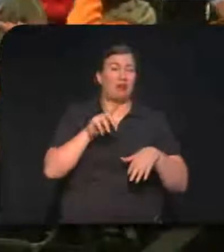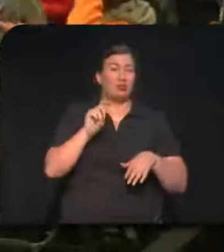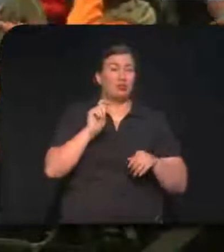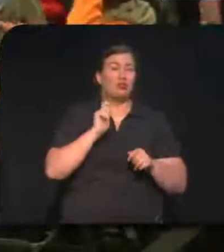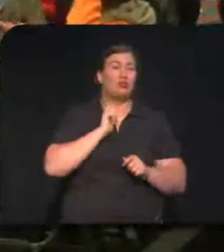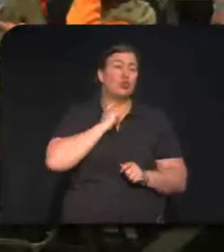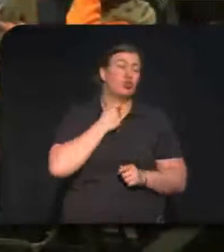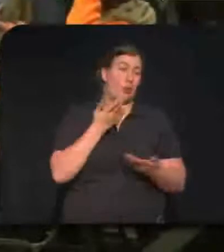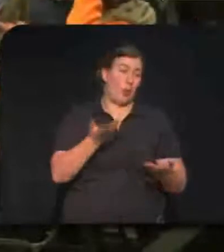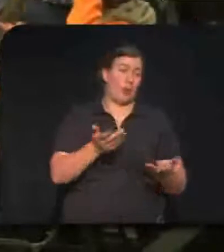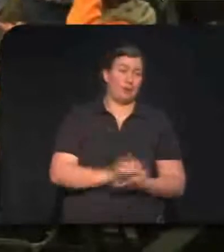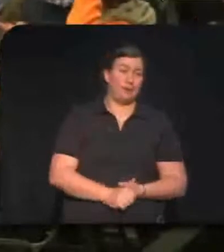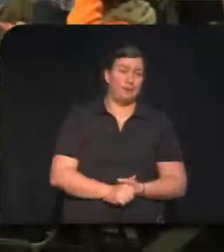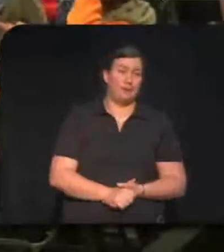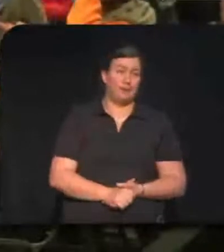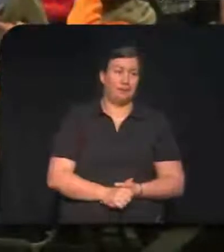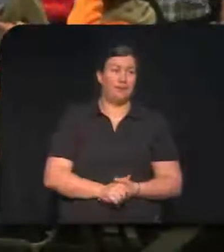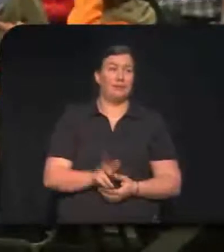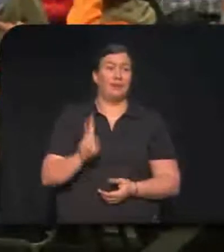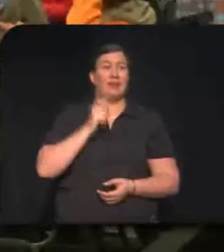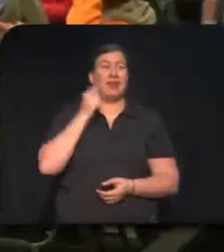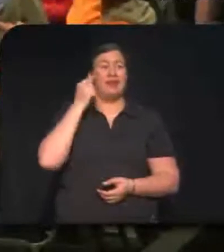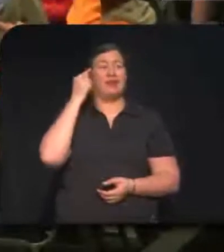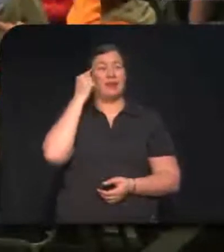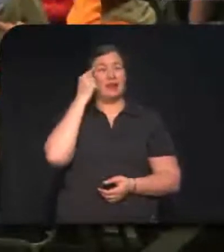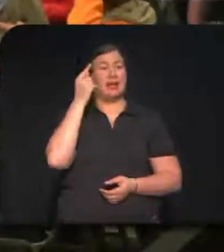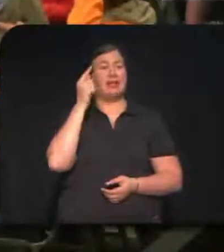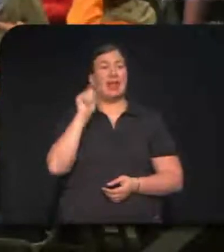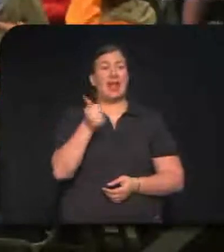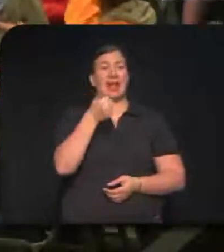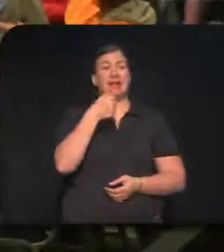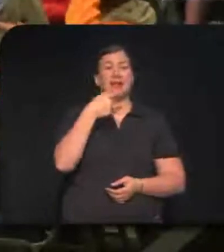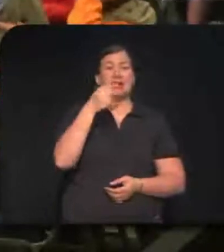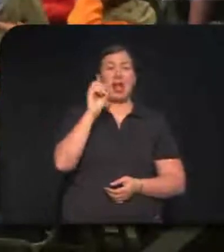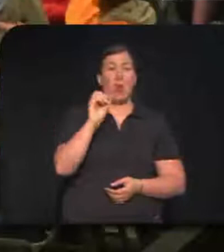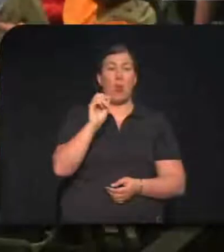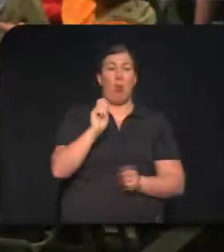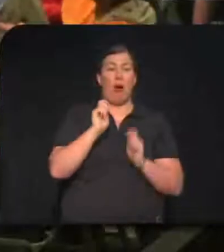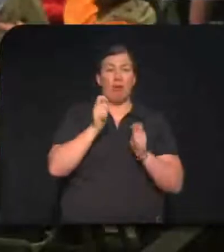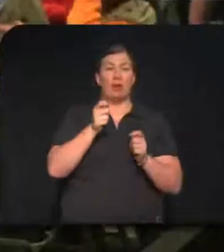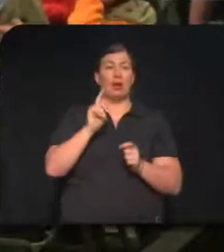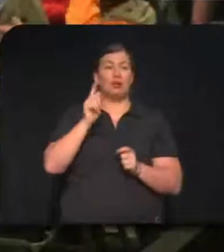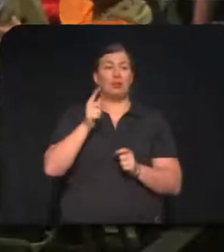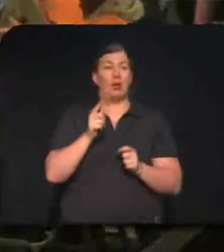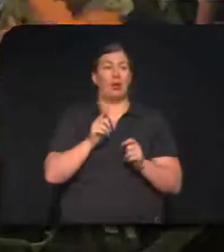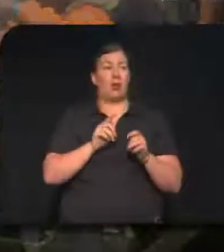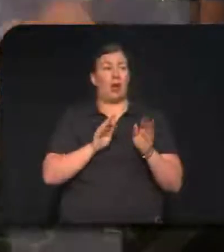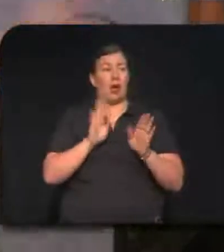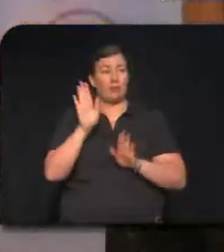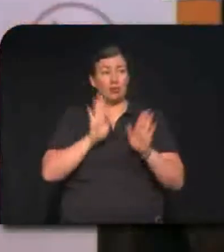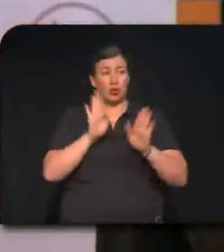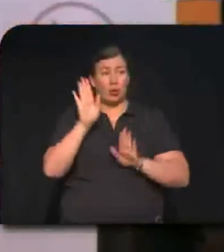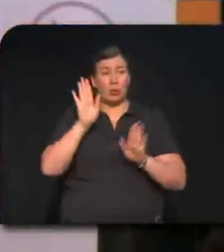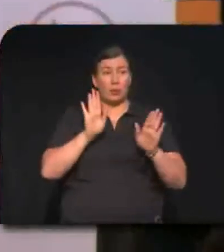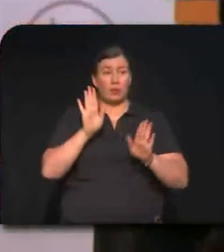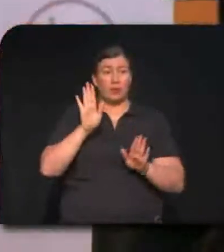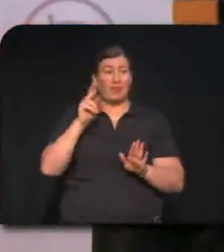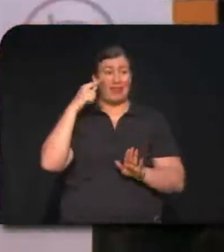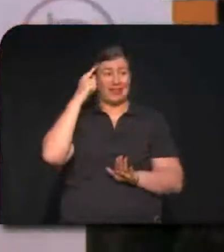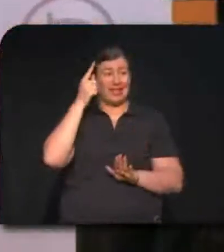wie er findet den ersten Antrag dass wir über den abstimmen sollen der hier bitte die grüne